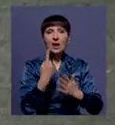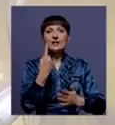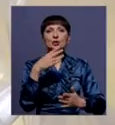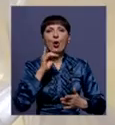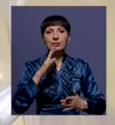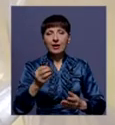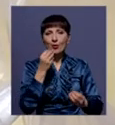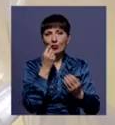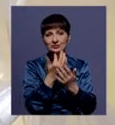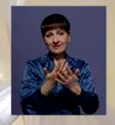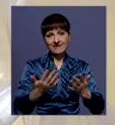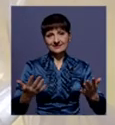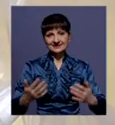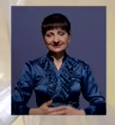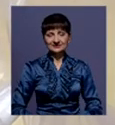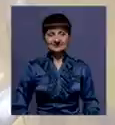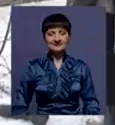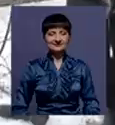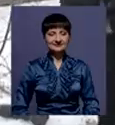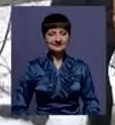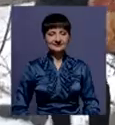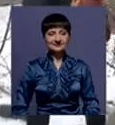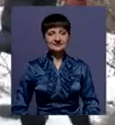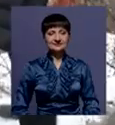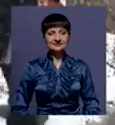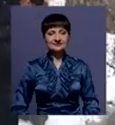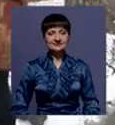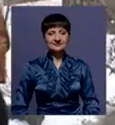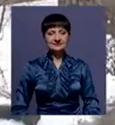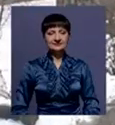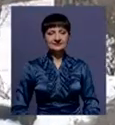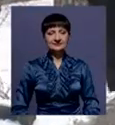тонны продовольственных товаров. Сания Матынова, Валерий Таубалдиев, телеканал «Алматы».